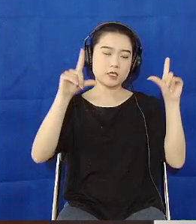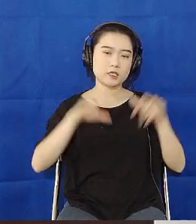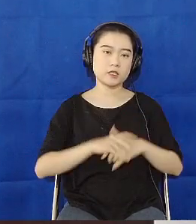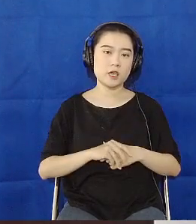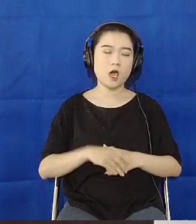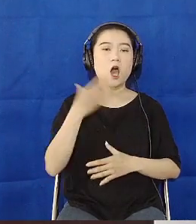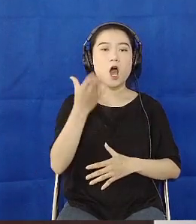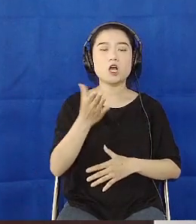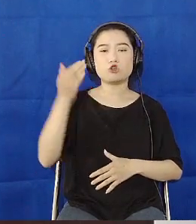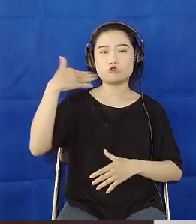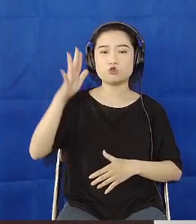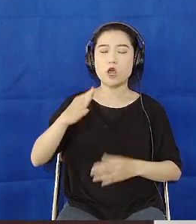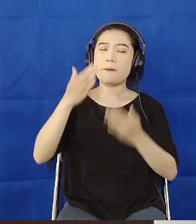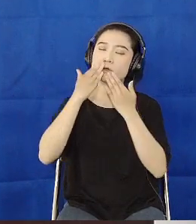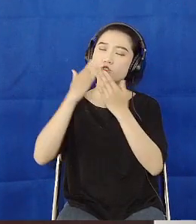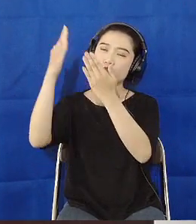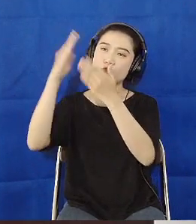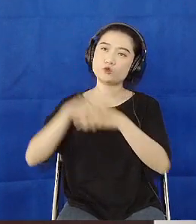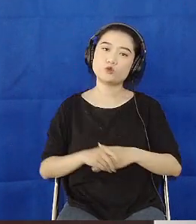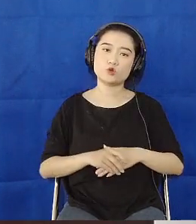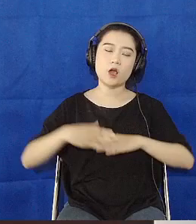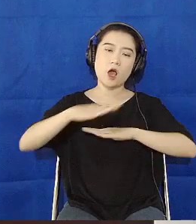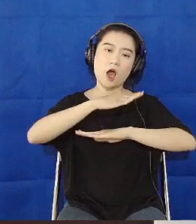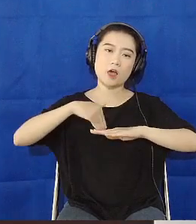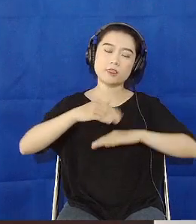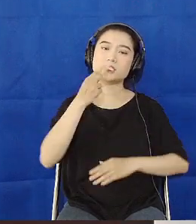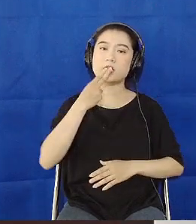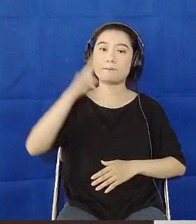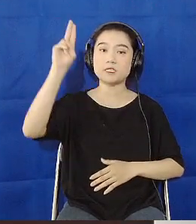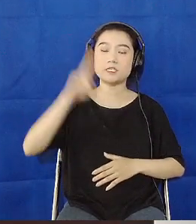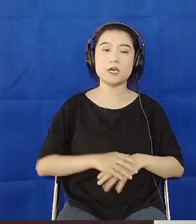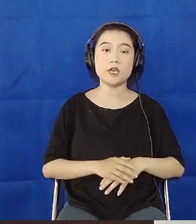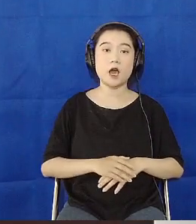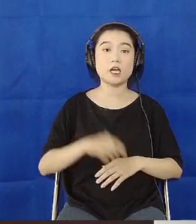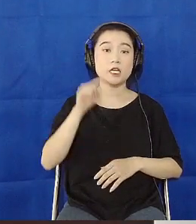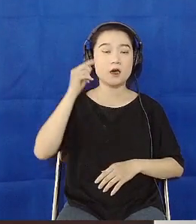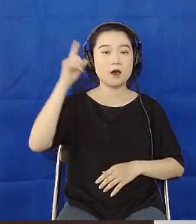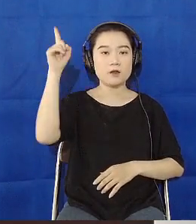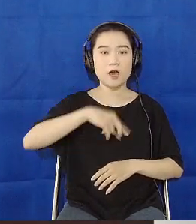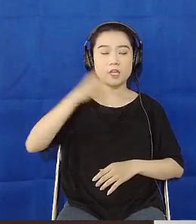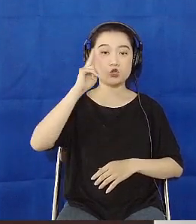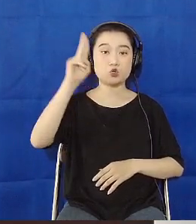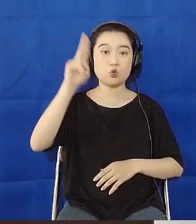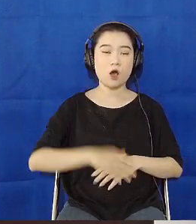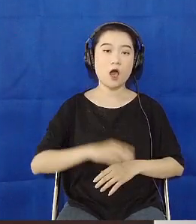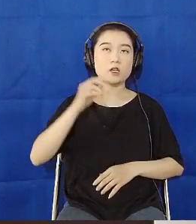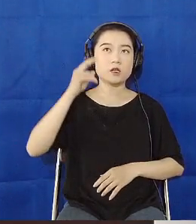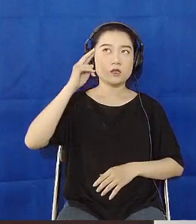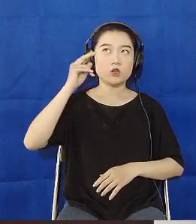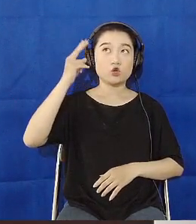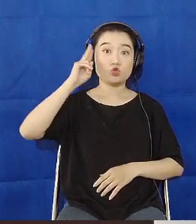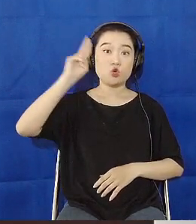mestinya engkau sudah bersyukur atas kepercayaan itu sendiri, atas kehidupan itu